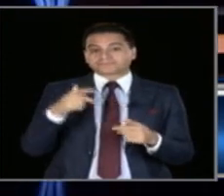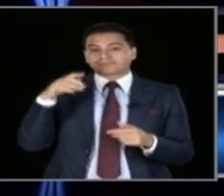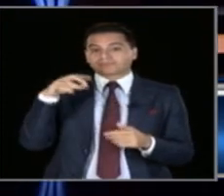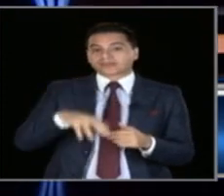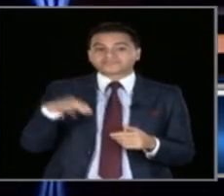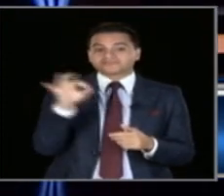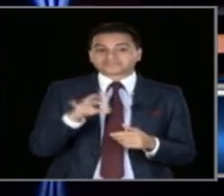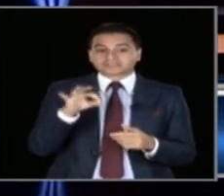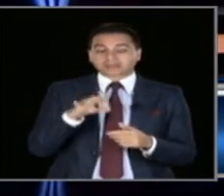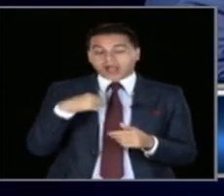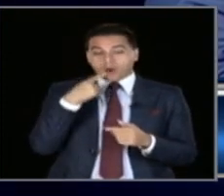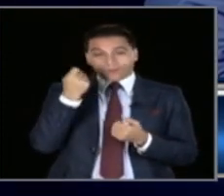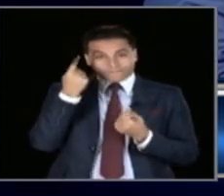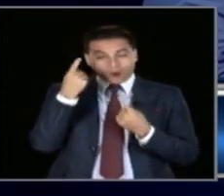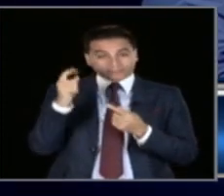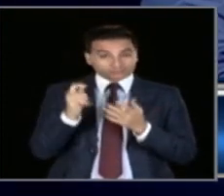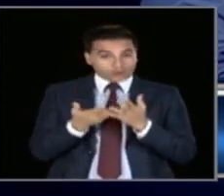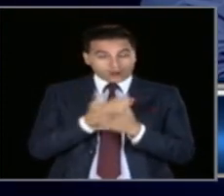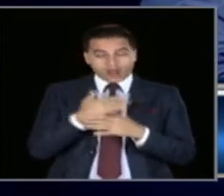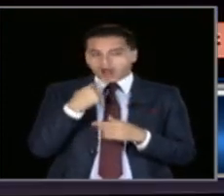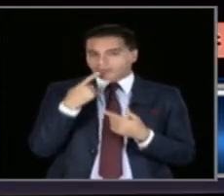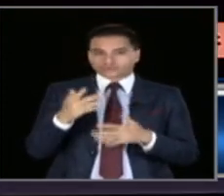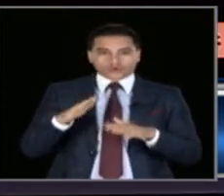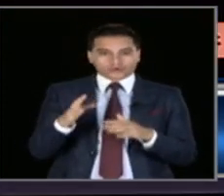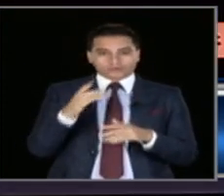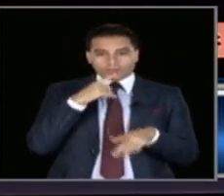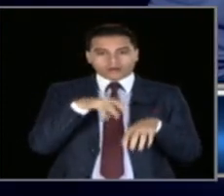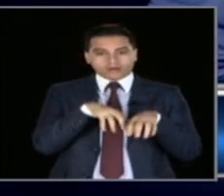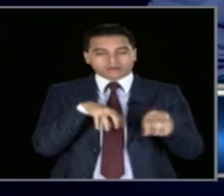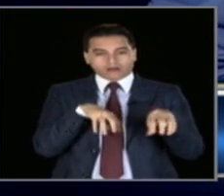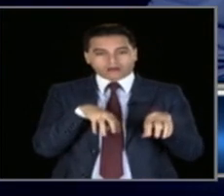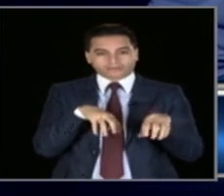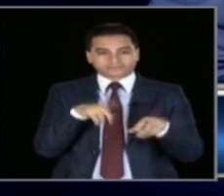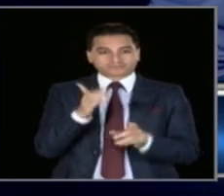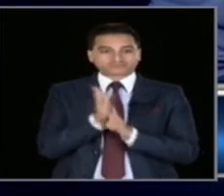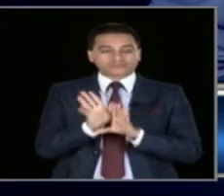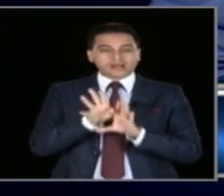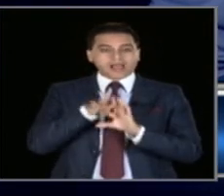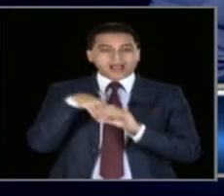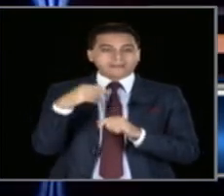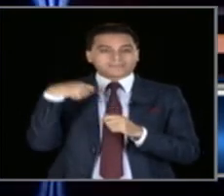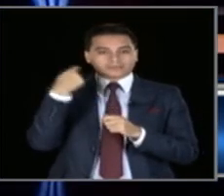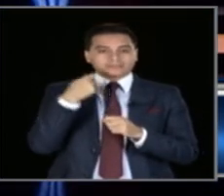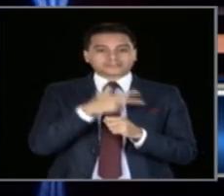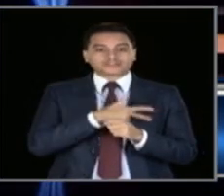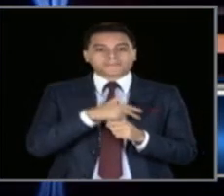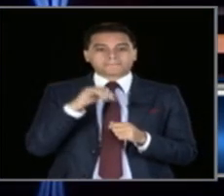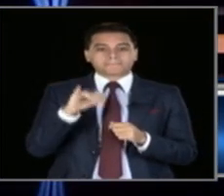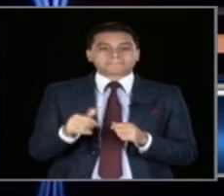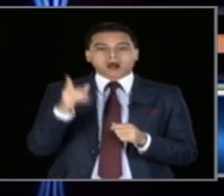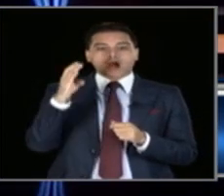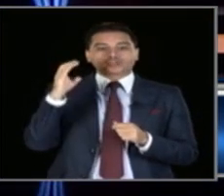كنت هقول لك معلومة ولكن استعجلت يا إيمان فمش هقول لك المعلومة. إيران. أخرجت فيلم مرجان